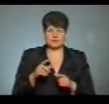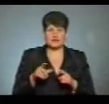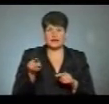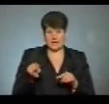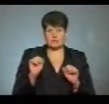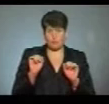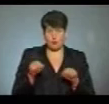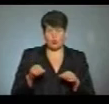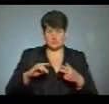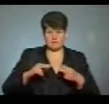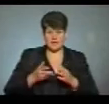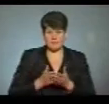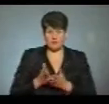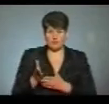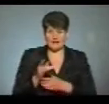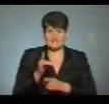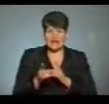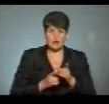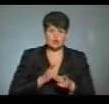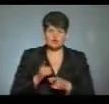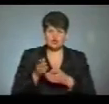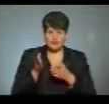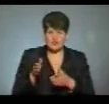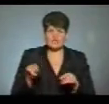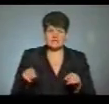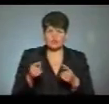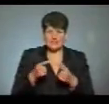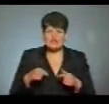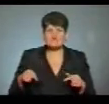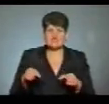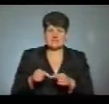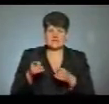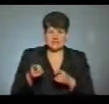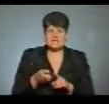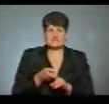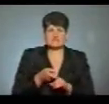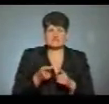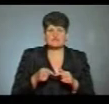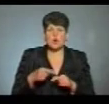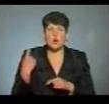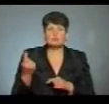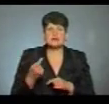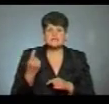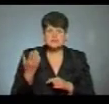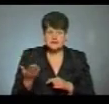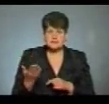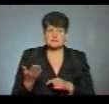можна перепрофілювати, реконструювати і створити відділення інфекційне, обласне